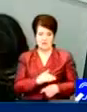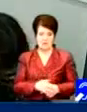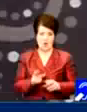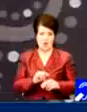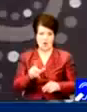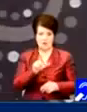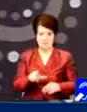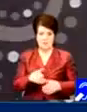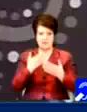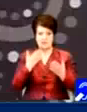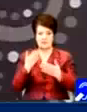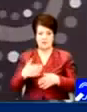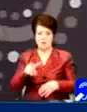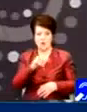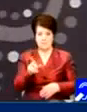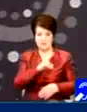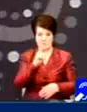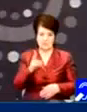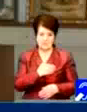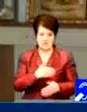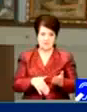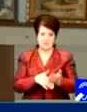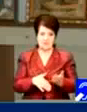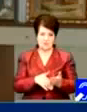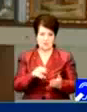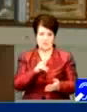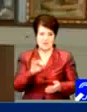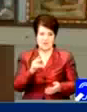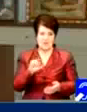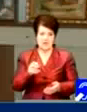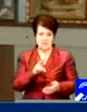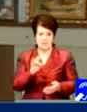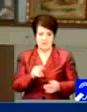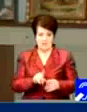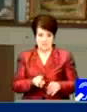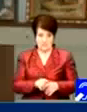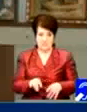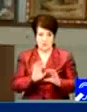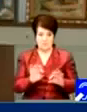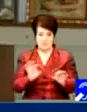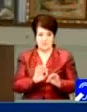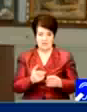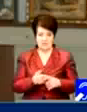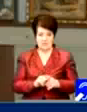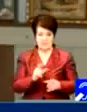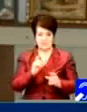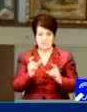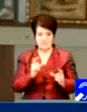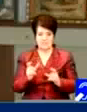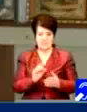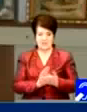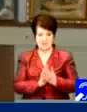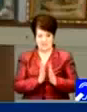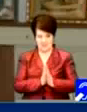un apel către toți oamenii care vor să o ajute pe Liliana. Nădăjduim că acest mesaj, acest strigăt din Liceul